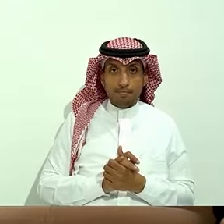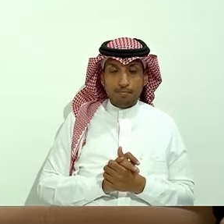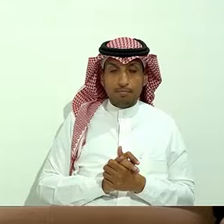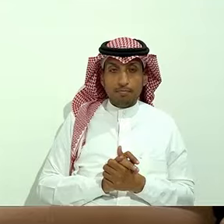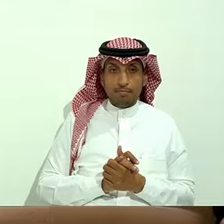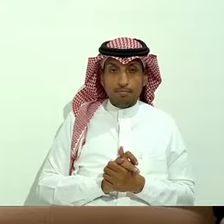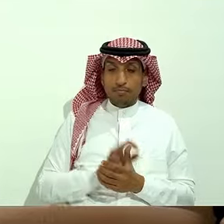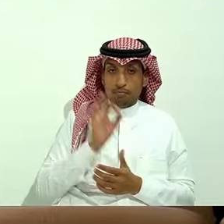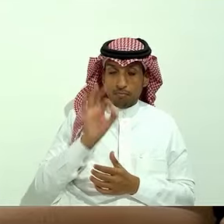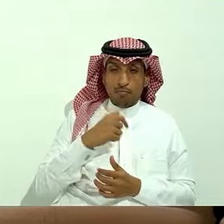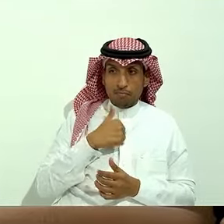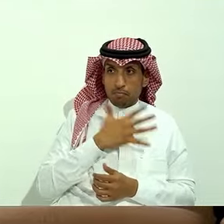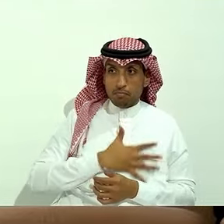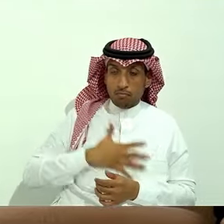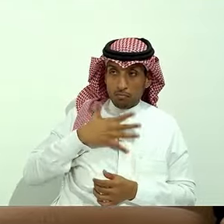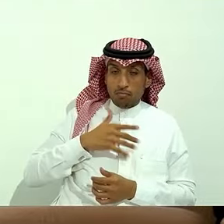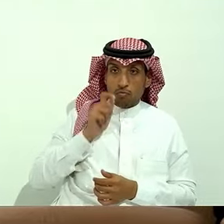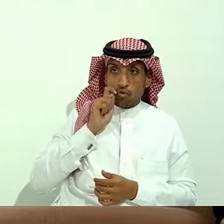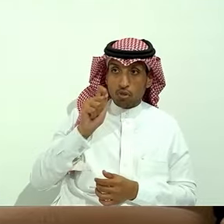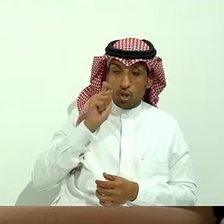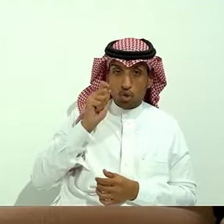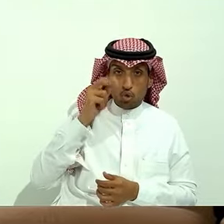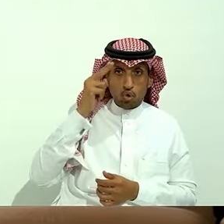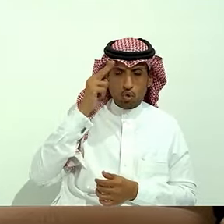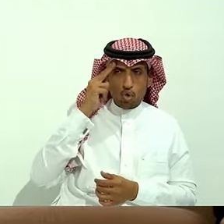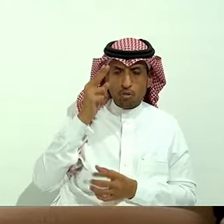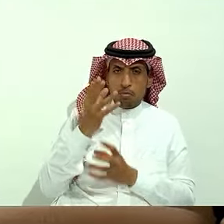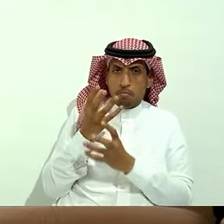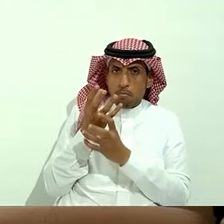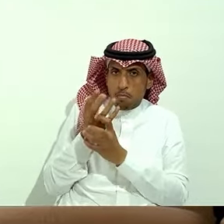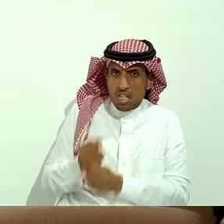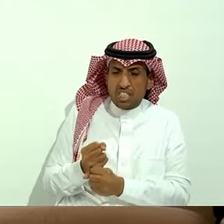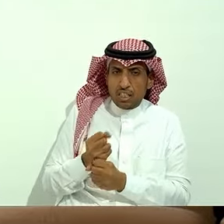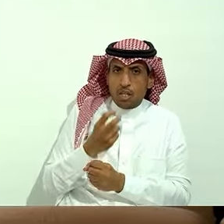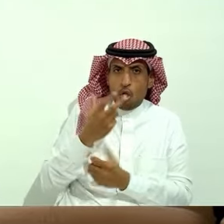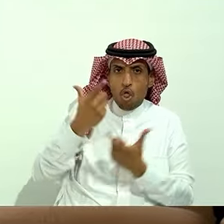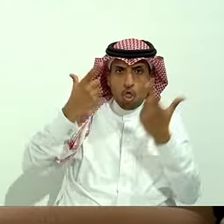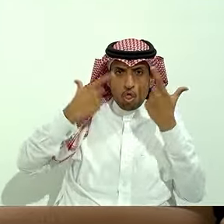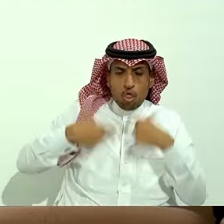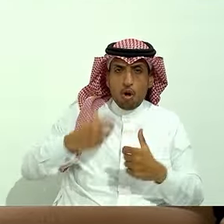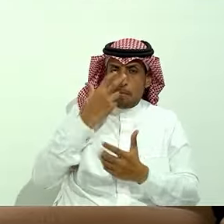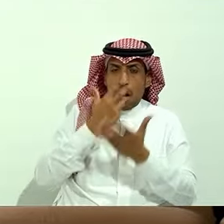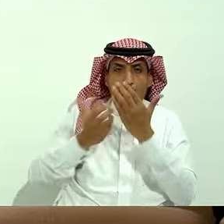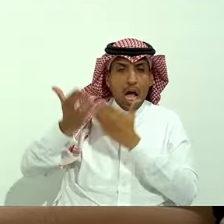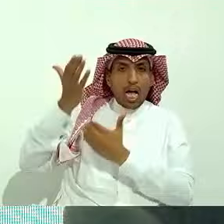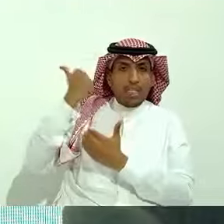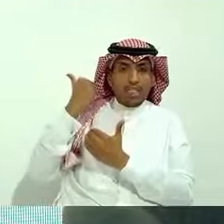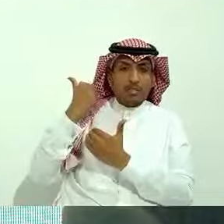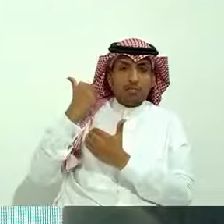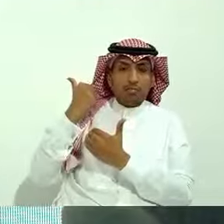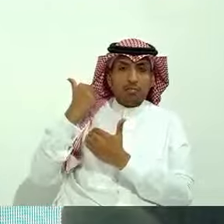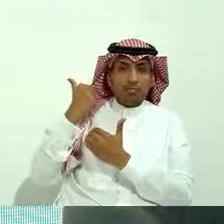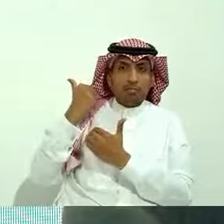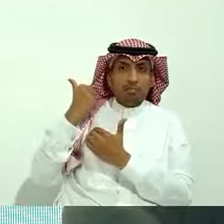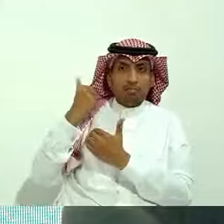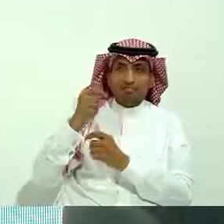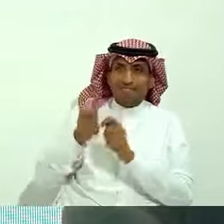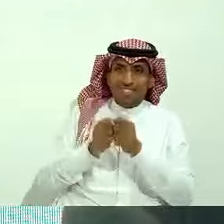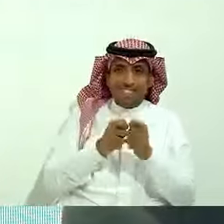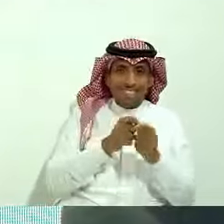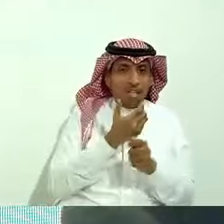أنا أحس أن الرجل السعودي متمسك تماماً بزيه التقليدي بدون